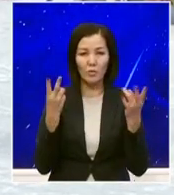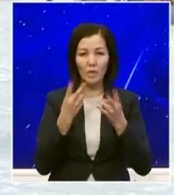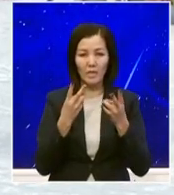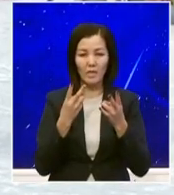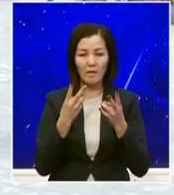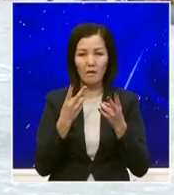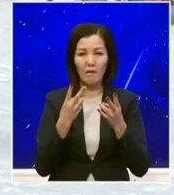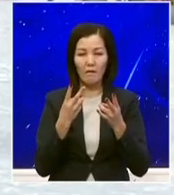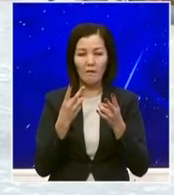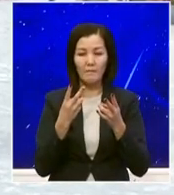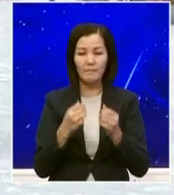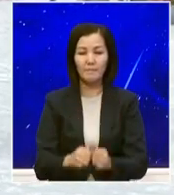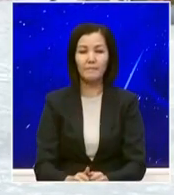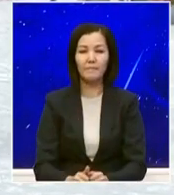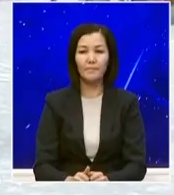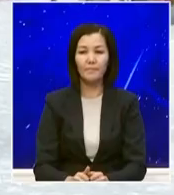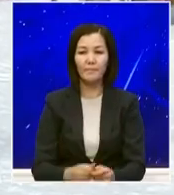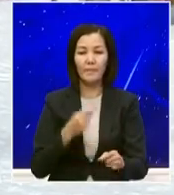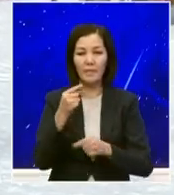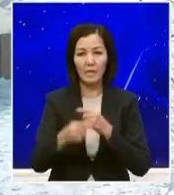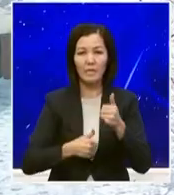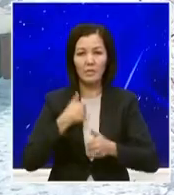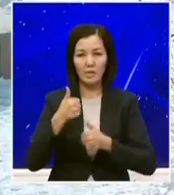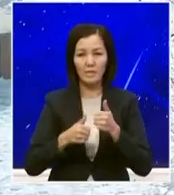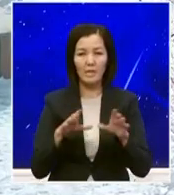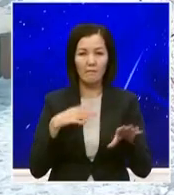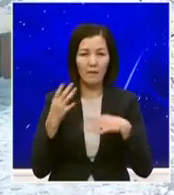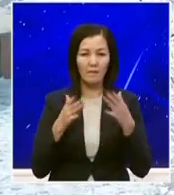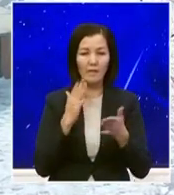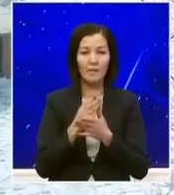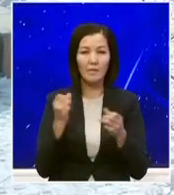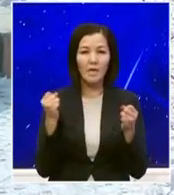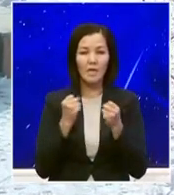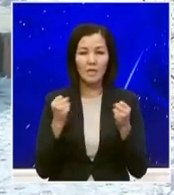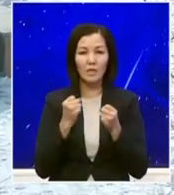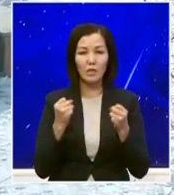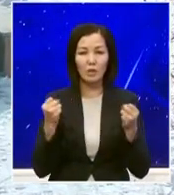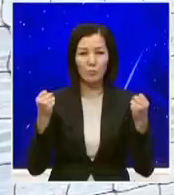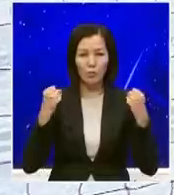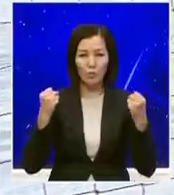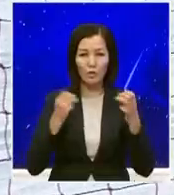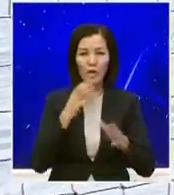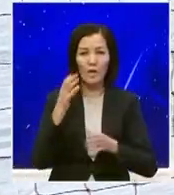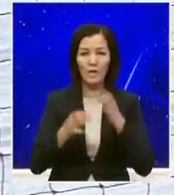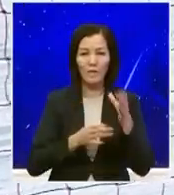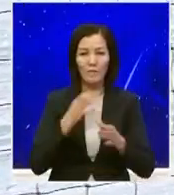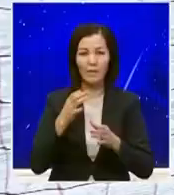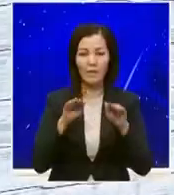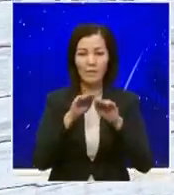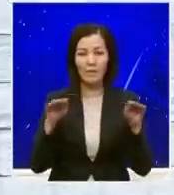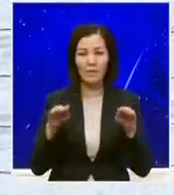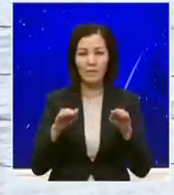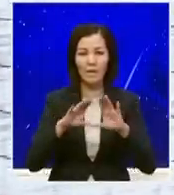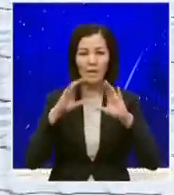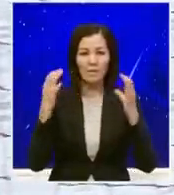Тренерлермен бірге сөйлесіп, келесі жарысқа дайындаламыз. Жарыс қысқы спорт түрлеріне арналып, әлемдік стандартқа сай салынған Алатау